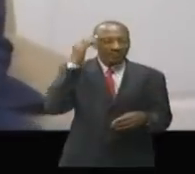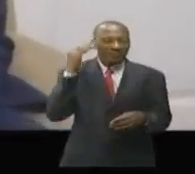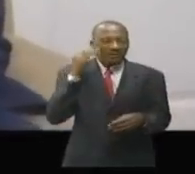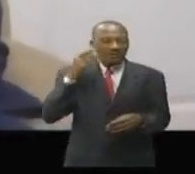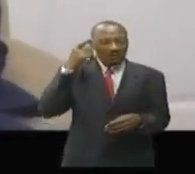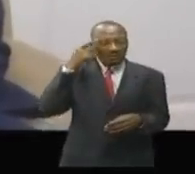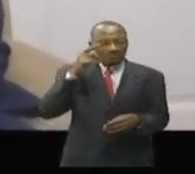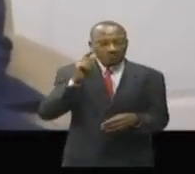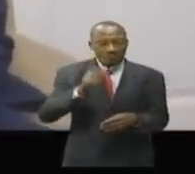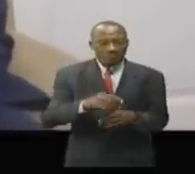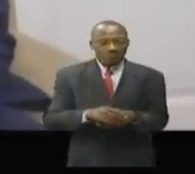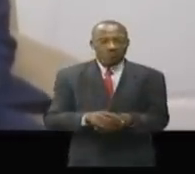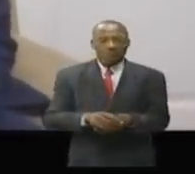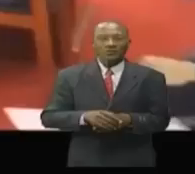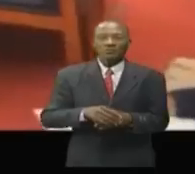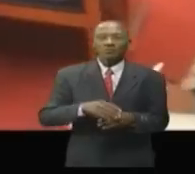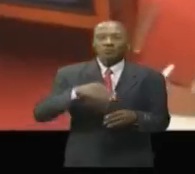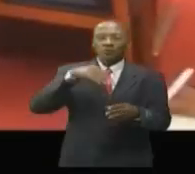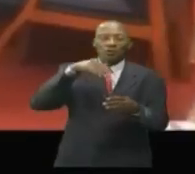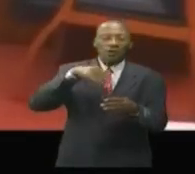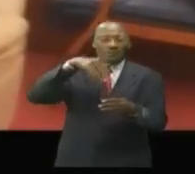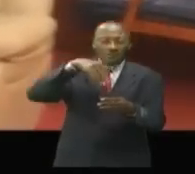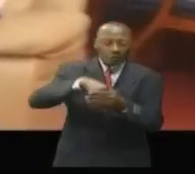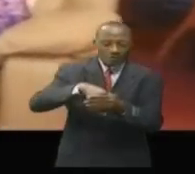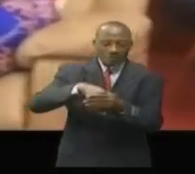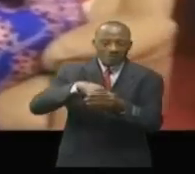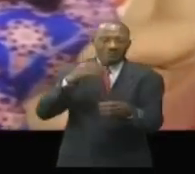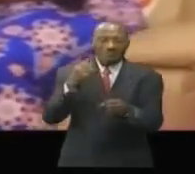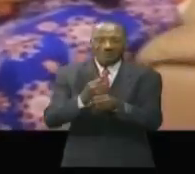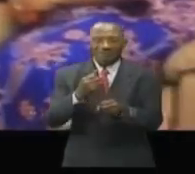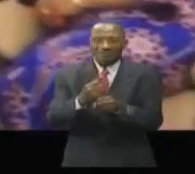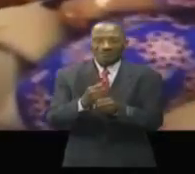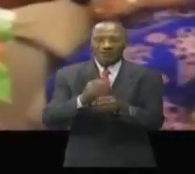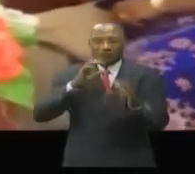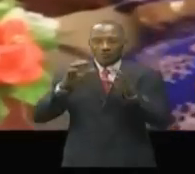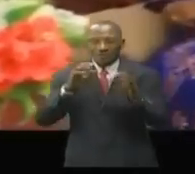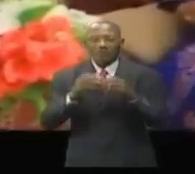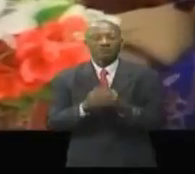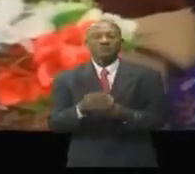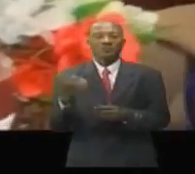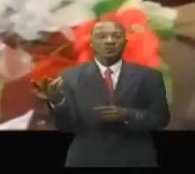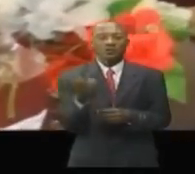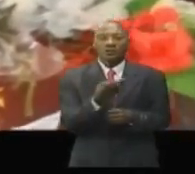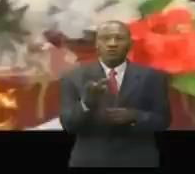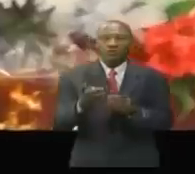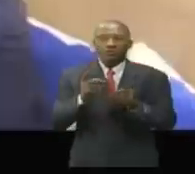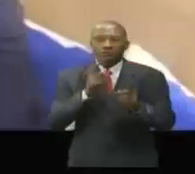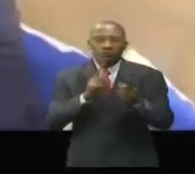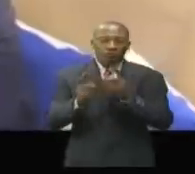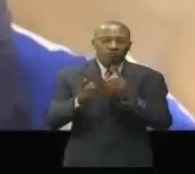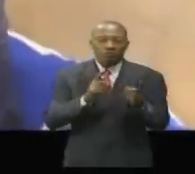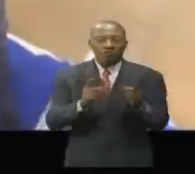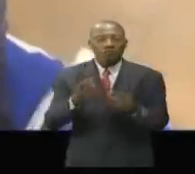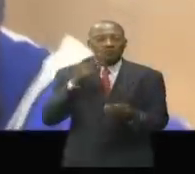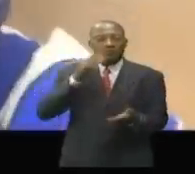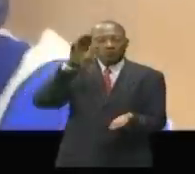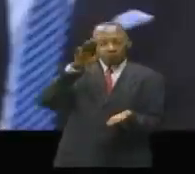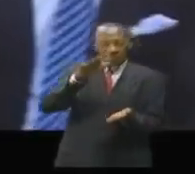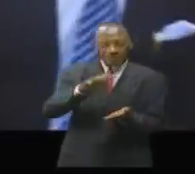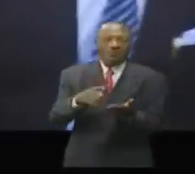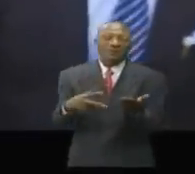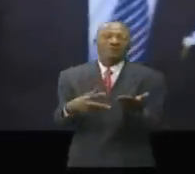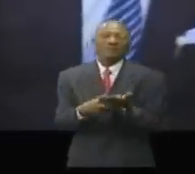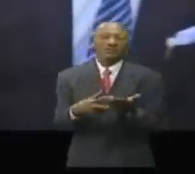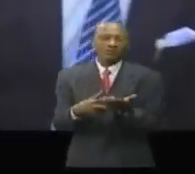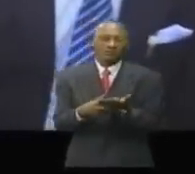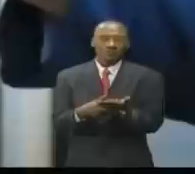Umbaka Pepe. Les deux personnalités ont analysé les possibilités de réduire la fracture numérique à Kamina en dotant la